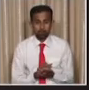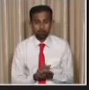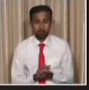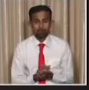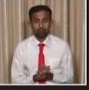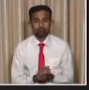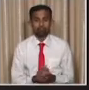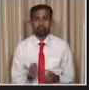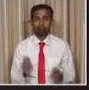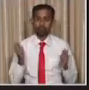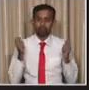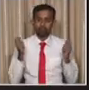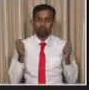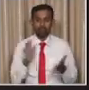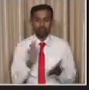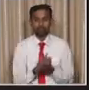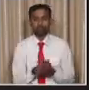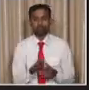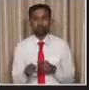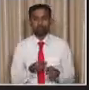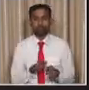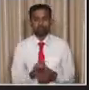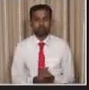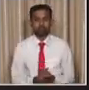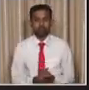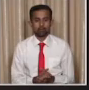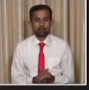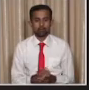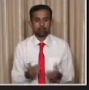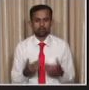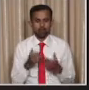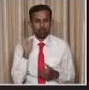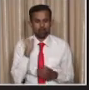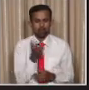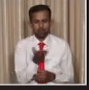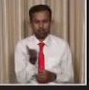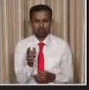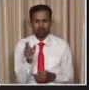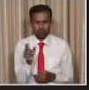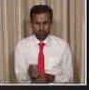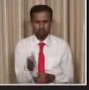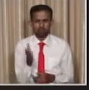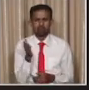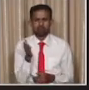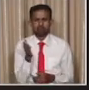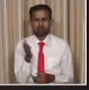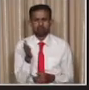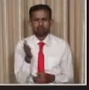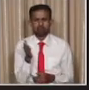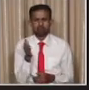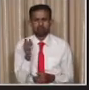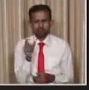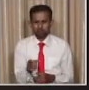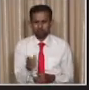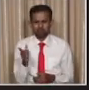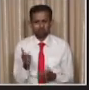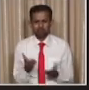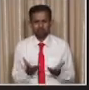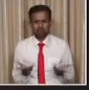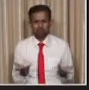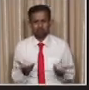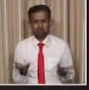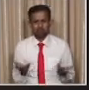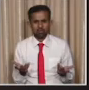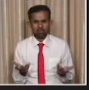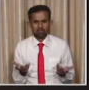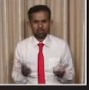ජය වේවා මචං කියලා ලොකු සාදයක් මම මේ මට අහන්න දෙන්නේ මේ මිනිස්සුද මේ මේ අය මිනිස්සු නම් වෙන්න බෑ